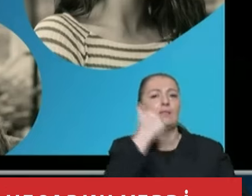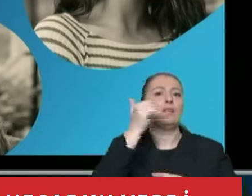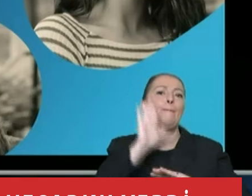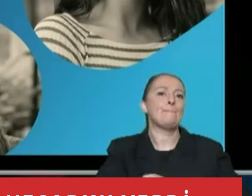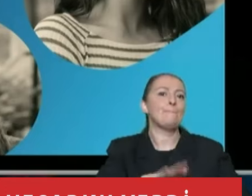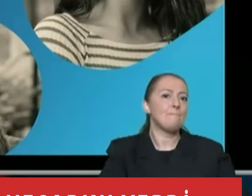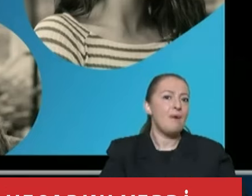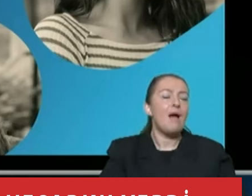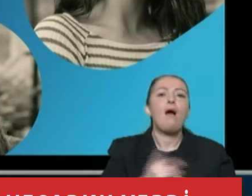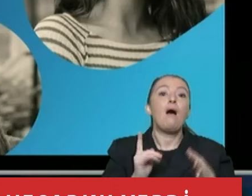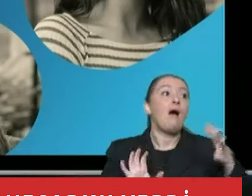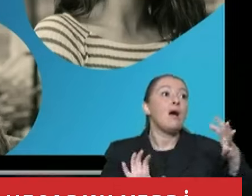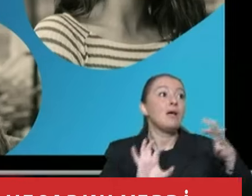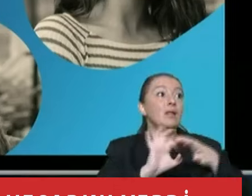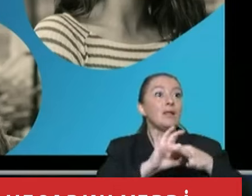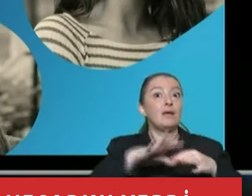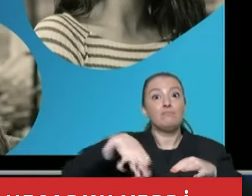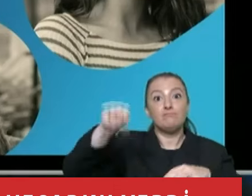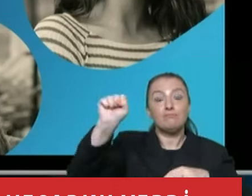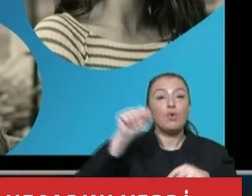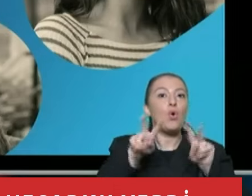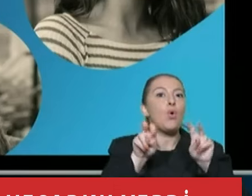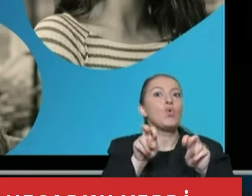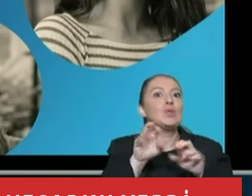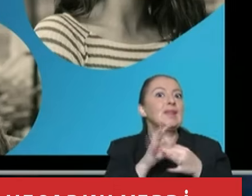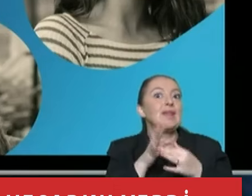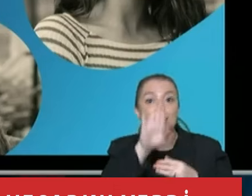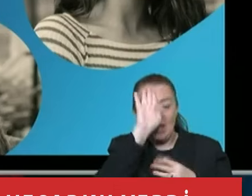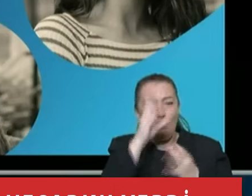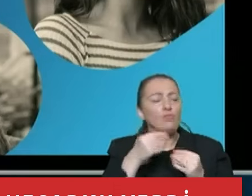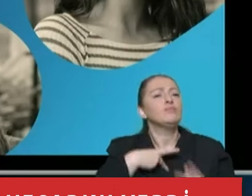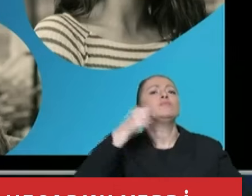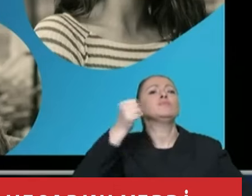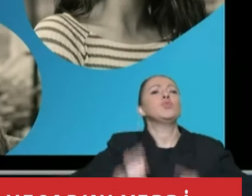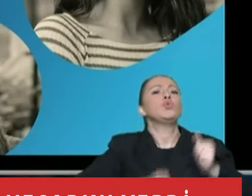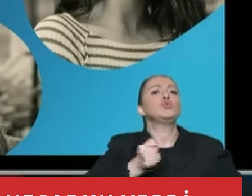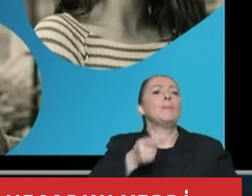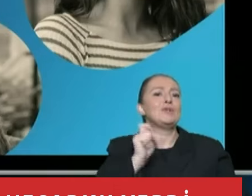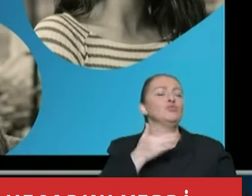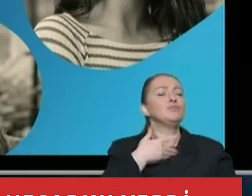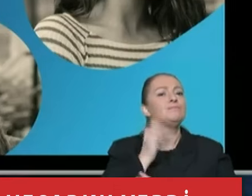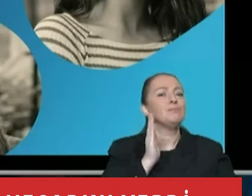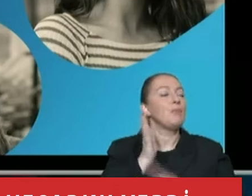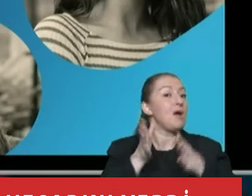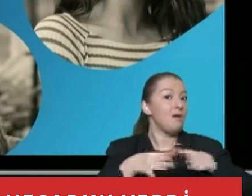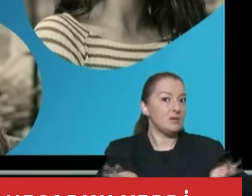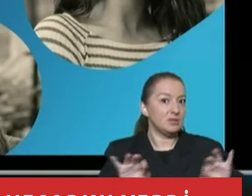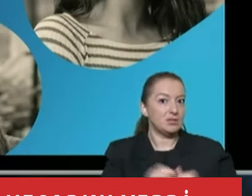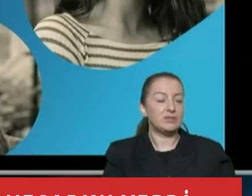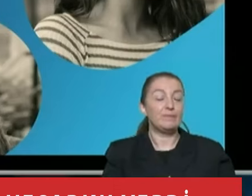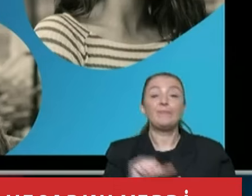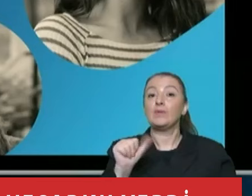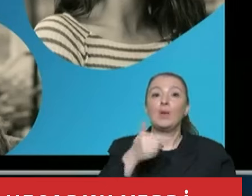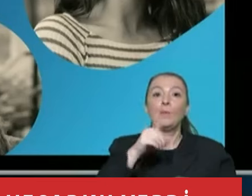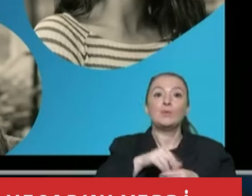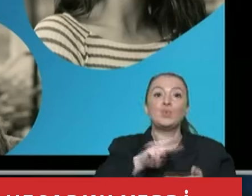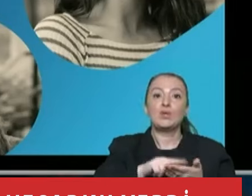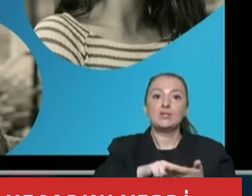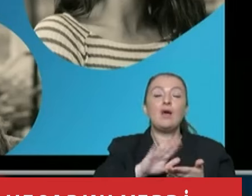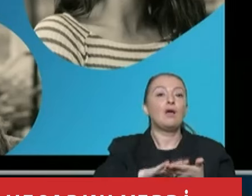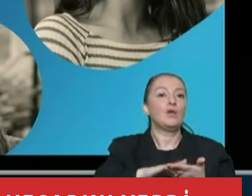ilgili makamlara konu İstanbul olduğunda koşa koşa gitmeye hazırız değerli meclis üyesi